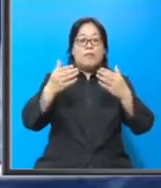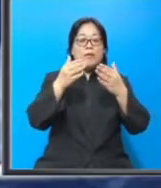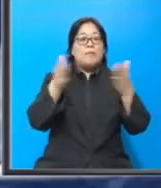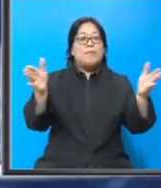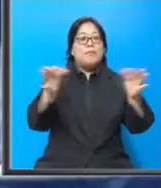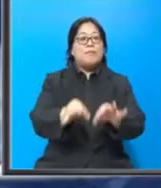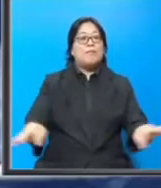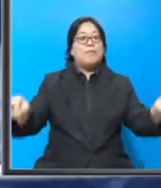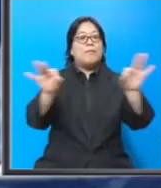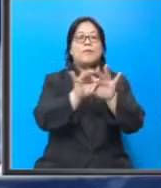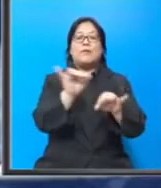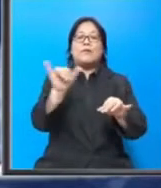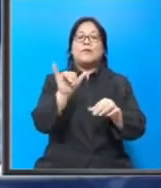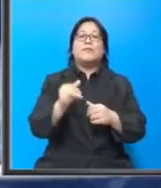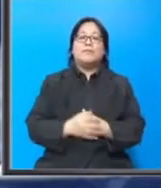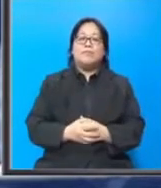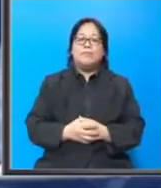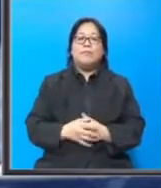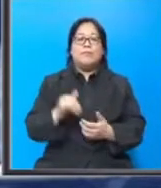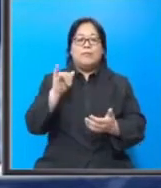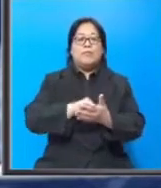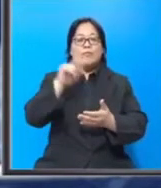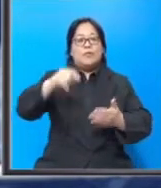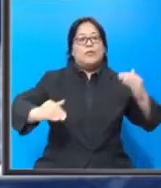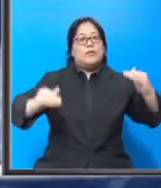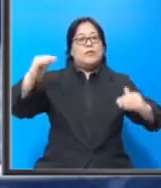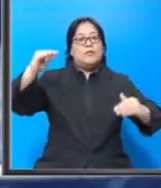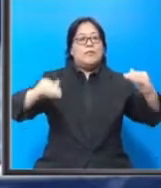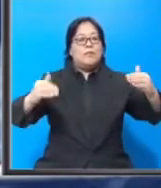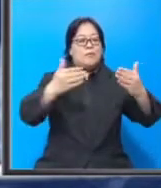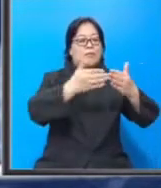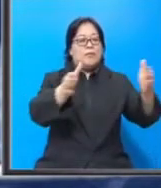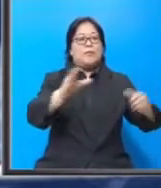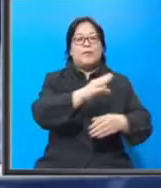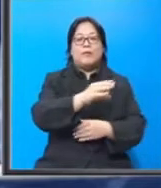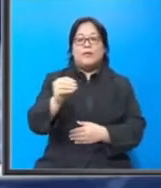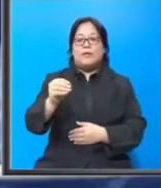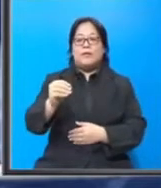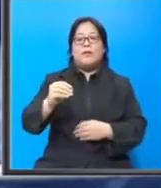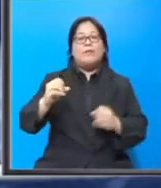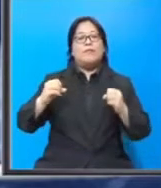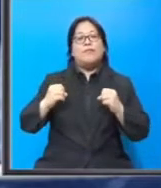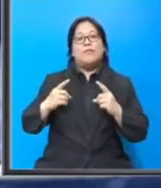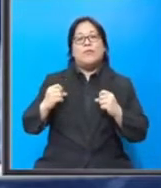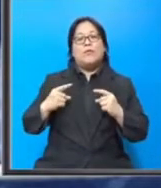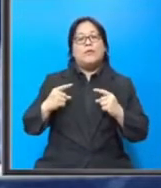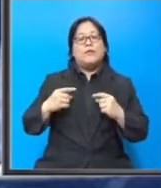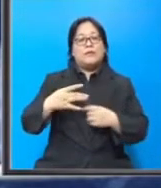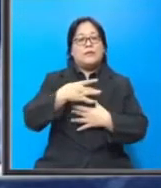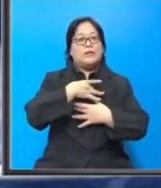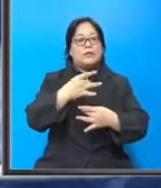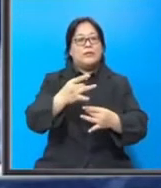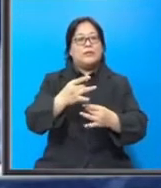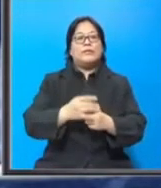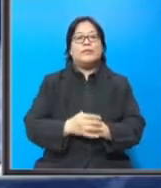awam juga adalah penting. Ini perlu diseimbangkan antara public and private interest